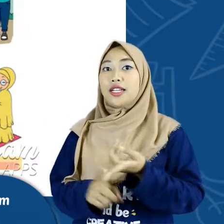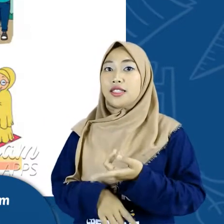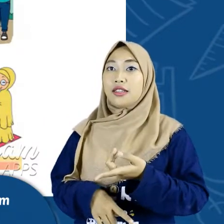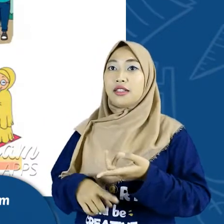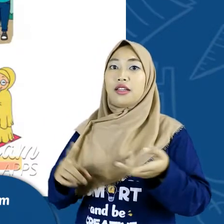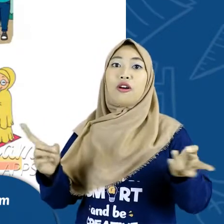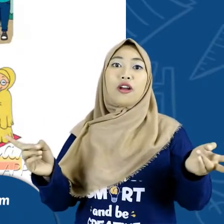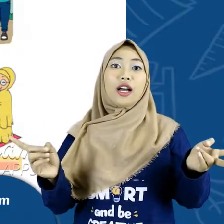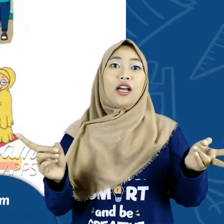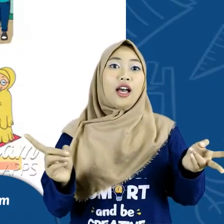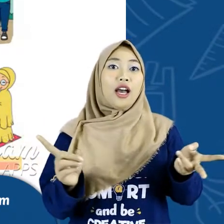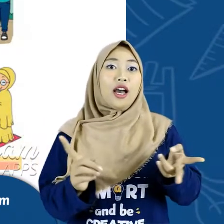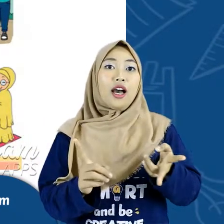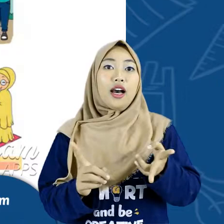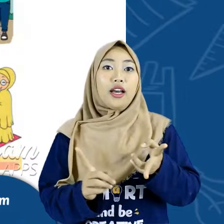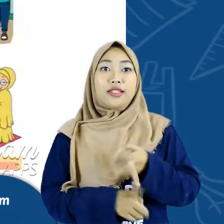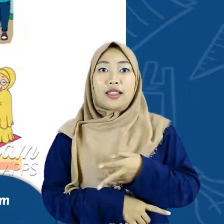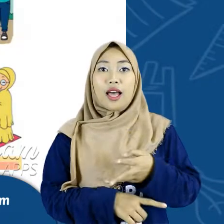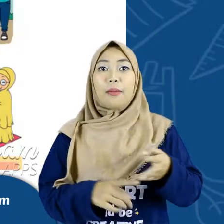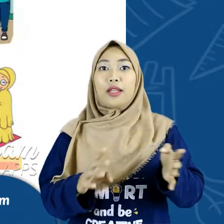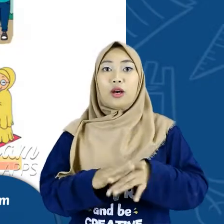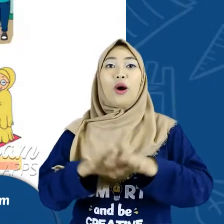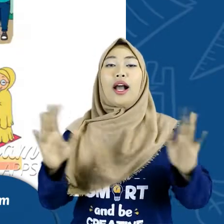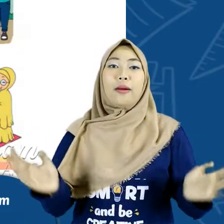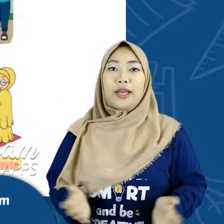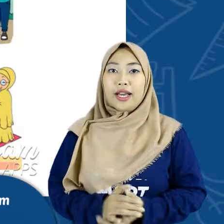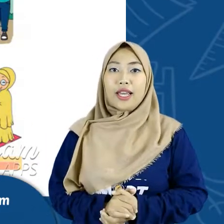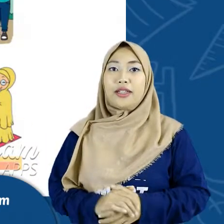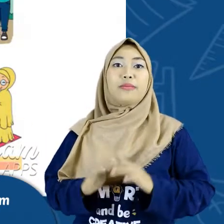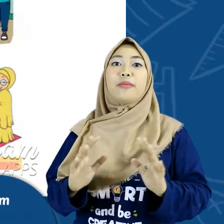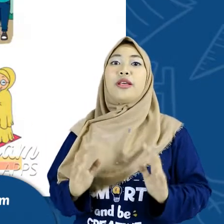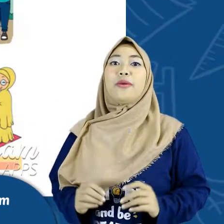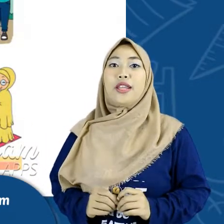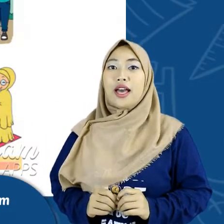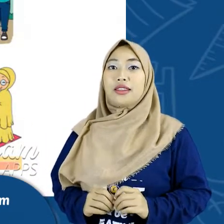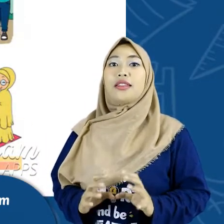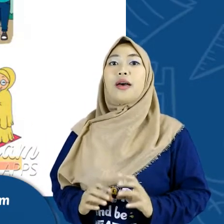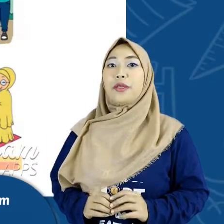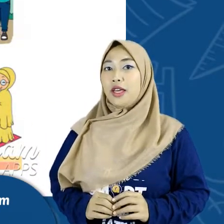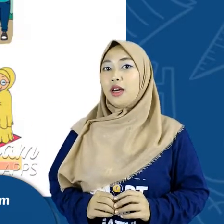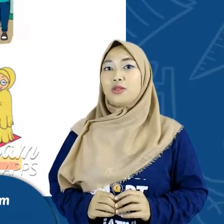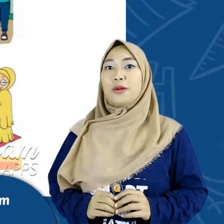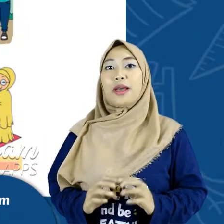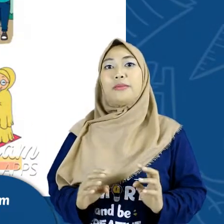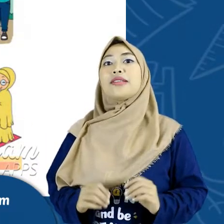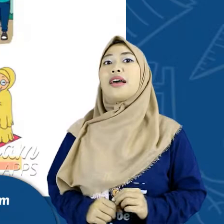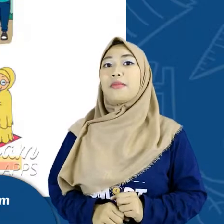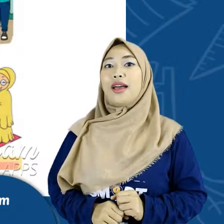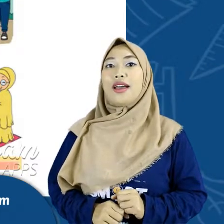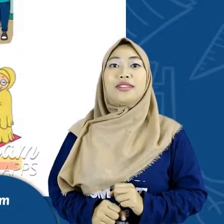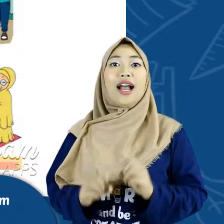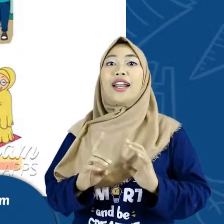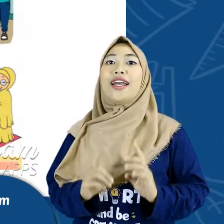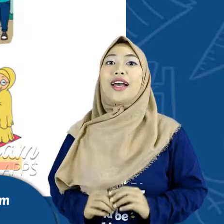orang Kristen, dia orang Islam atau agama yang lain dan berbeda-beda, tetap kita harus bermain